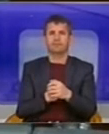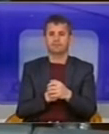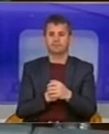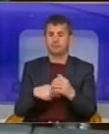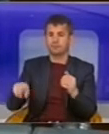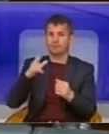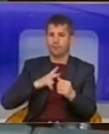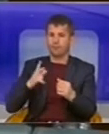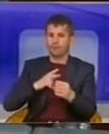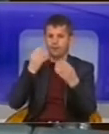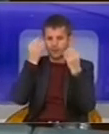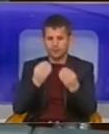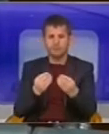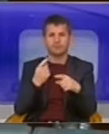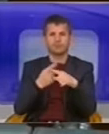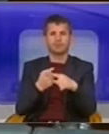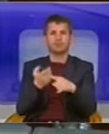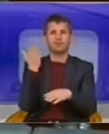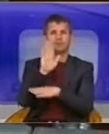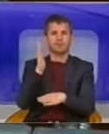Qytetarë të nderuar deputetë,